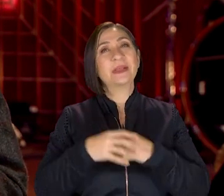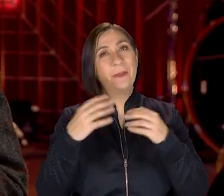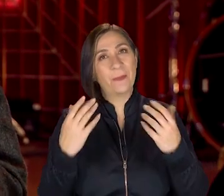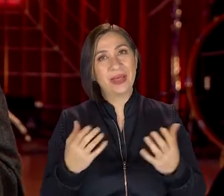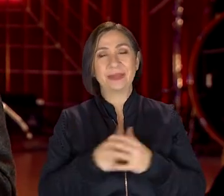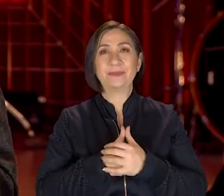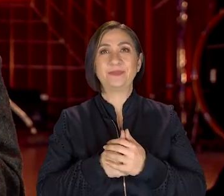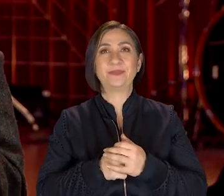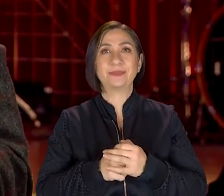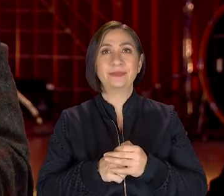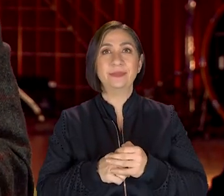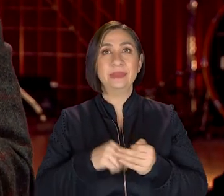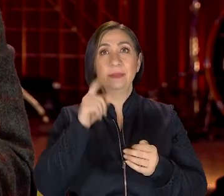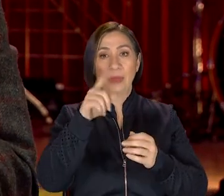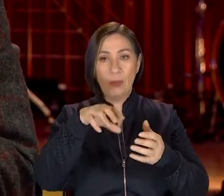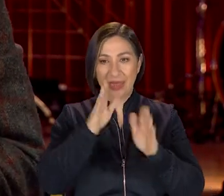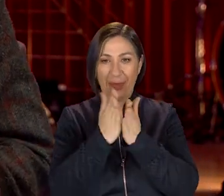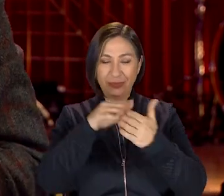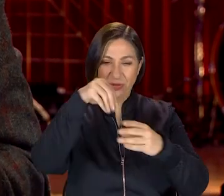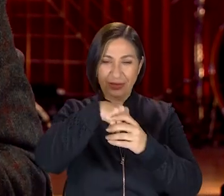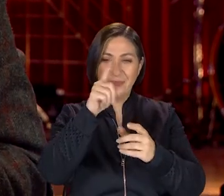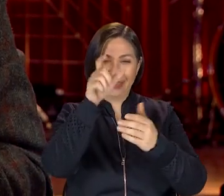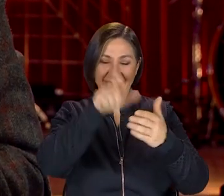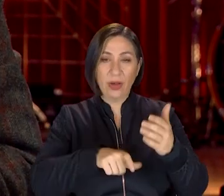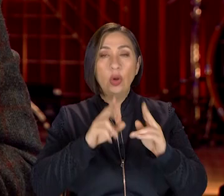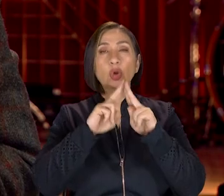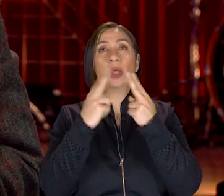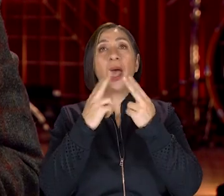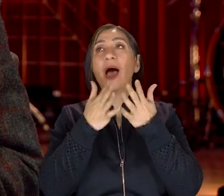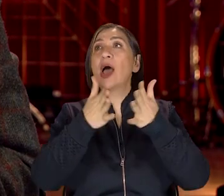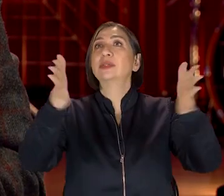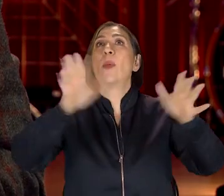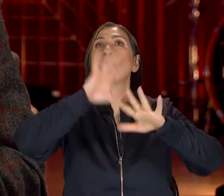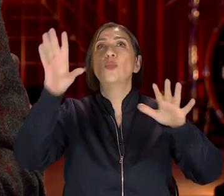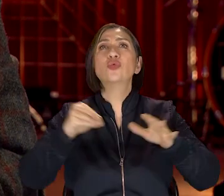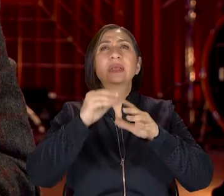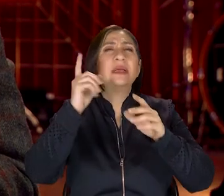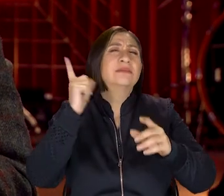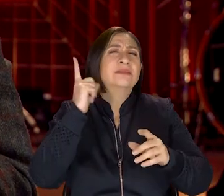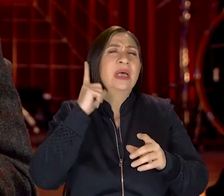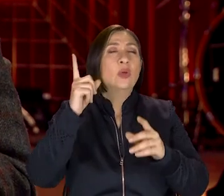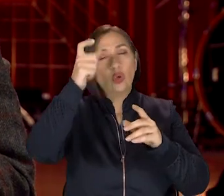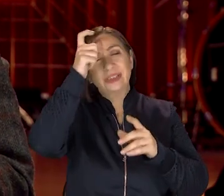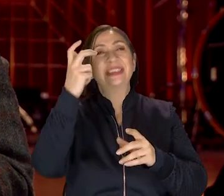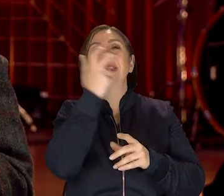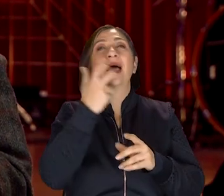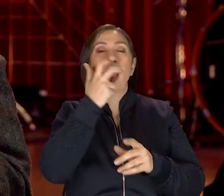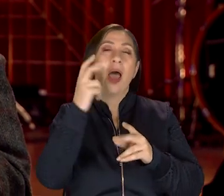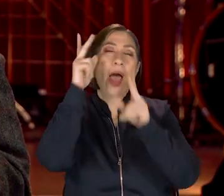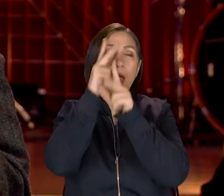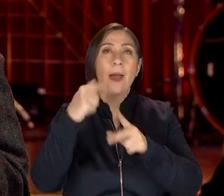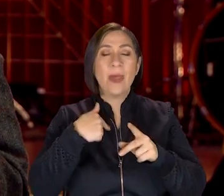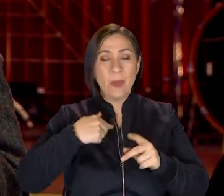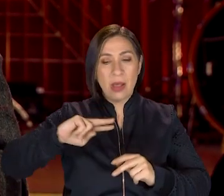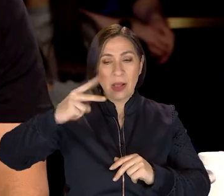Peki. Bir bölüm yine kitaptan bir sayfa. Dünyaya açılmak zannediyorum ki bütün iddialı Türk sanatçılarının hayalidir. Benim kariyer yolculuğumda